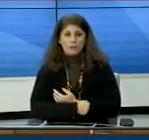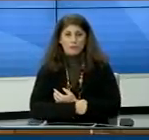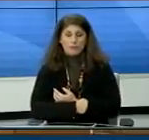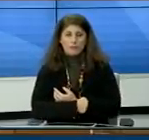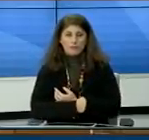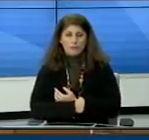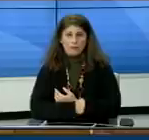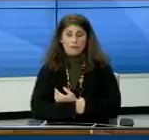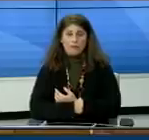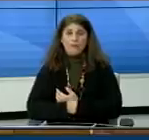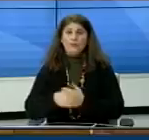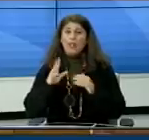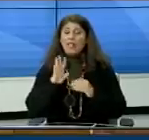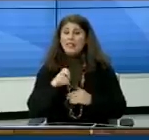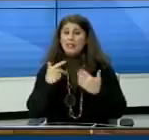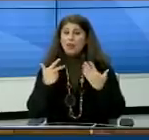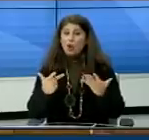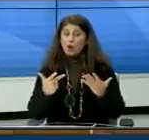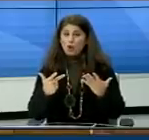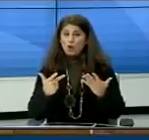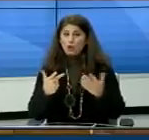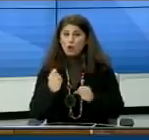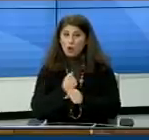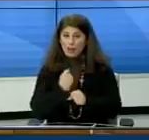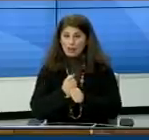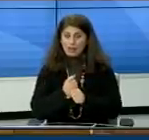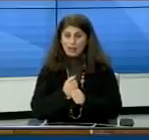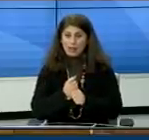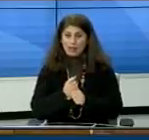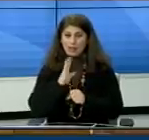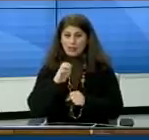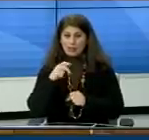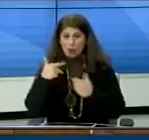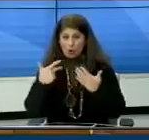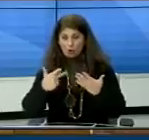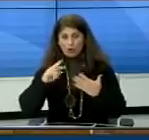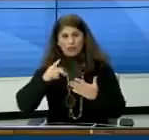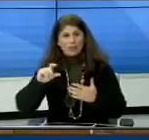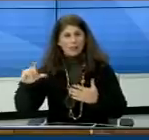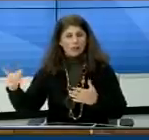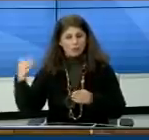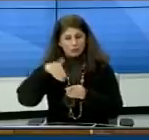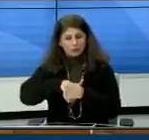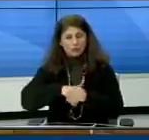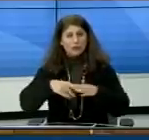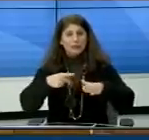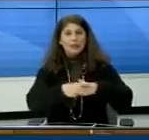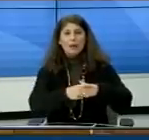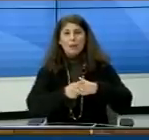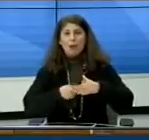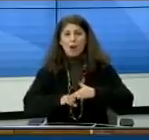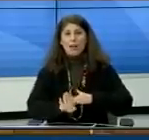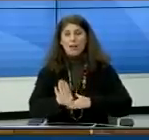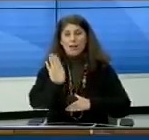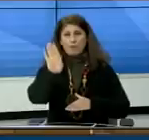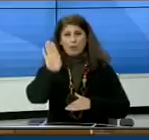48 έργα ύψους σχεδόν 3 δις έχουν ήδη ενταχθεί στο Ταμείο Ανάκαμψης. Σε 2,5